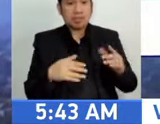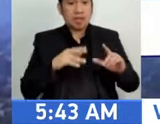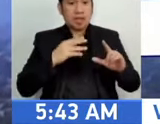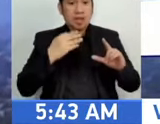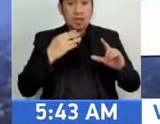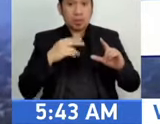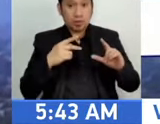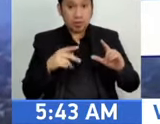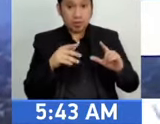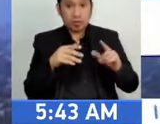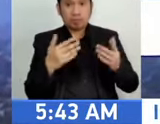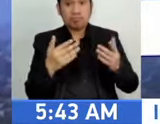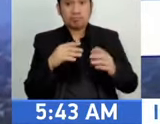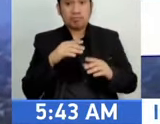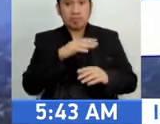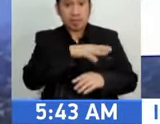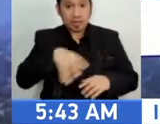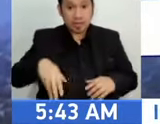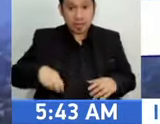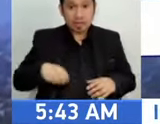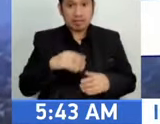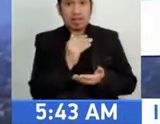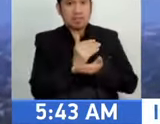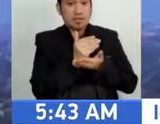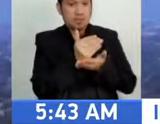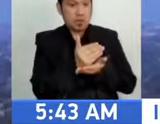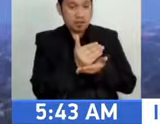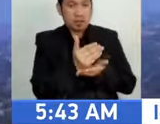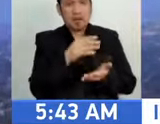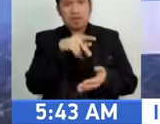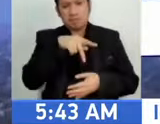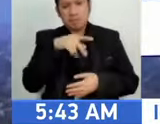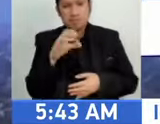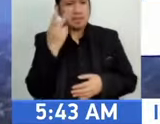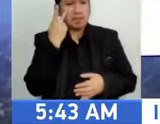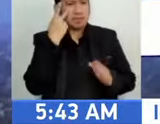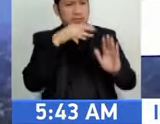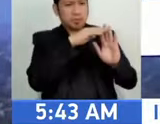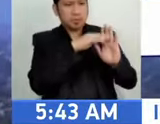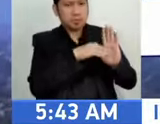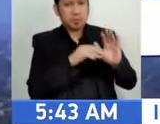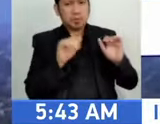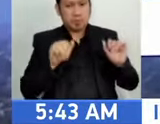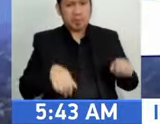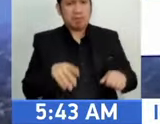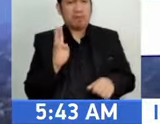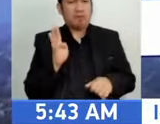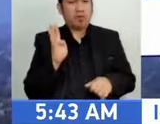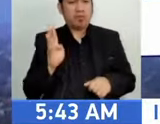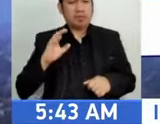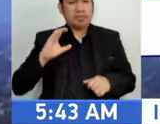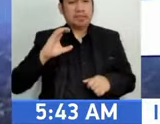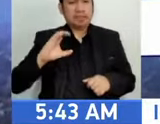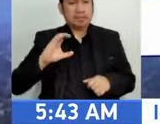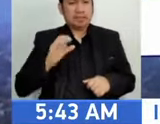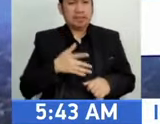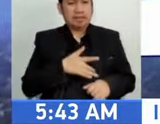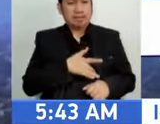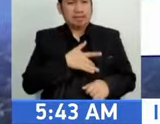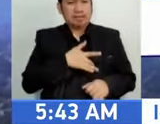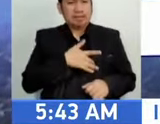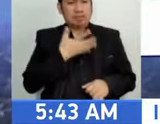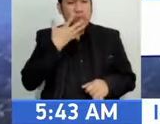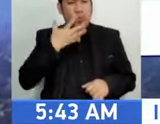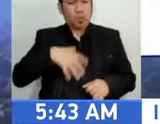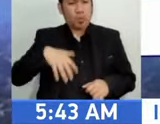Cagayan at Zamboanga City. Habang dito naman po sa Pasay City ay pwede pong umabot sa 40 degrees Celsius ang heat index o damang init ngayong araw.